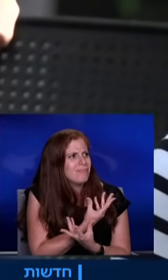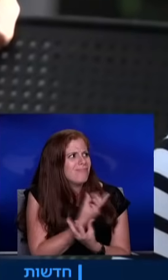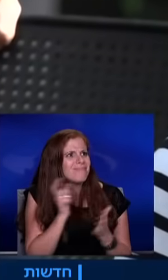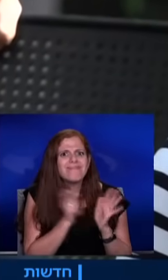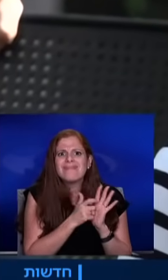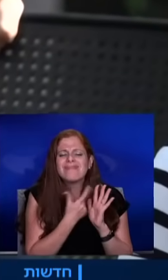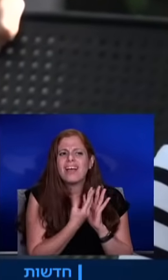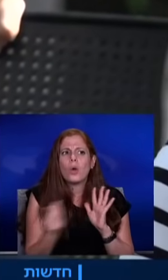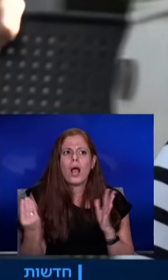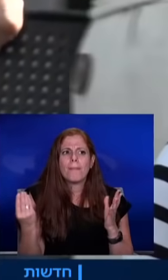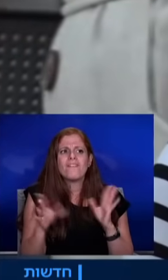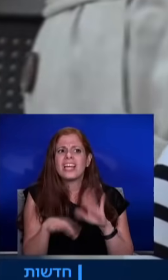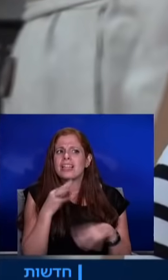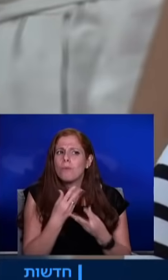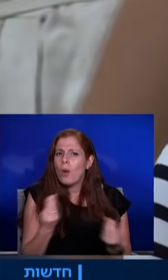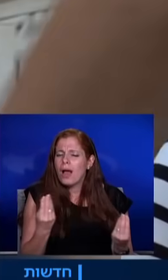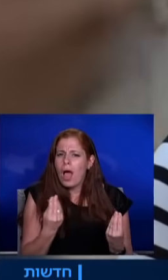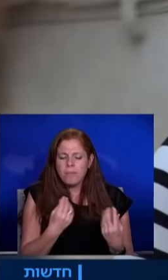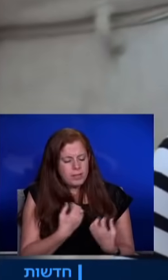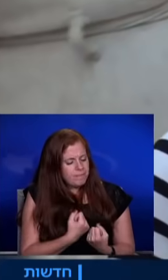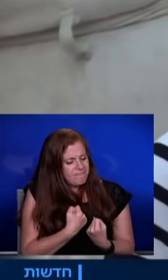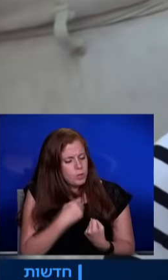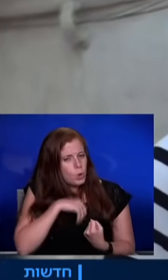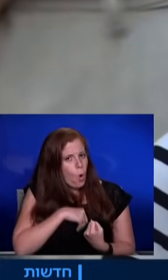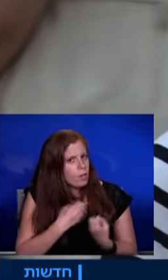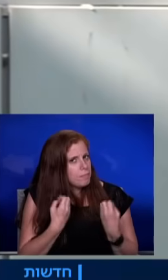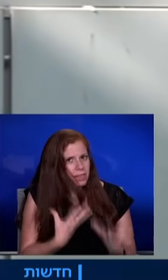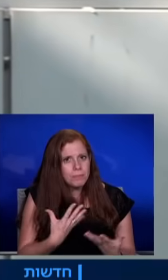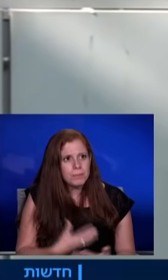בתוכו כל כך הרבה כוחות נפש מדהימים.